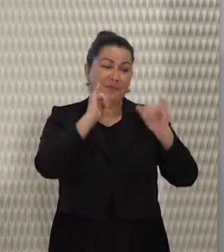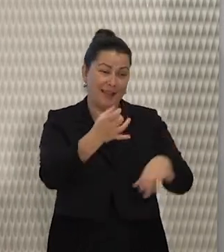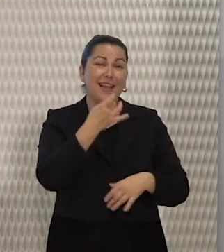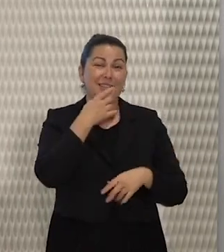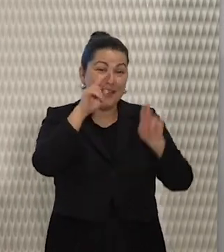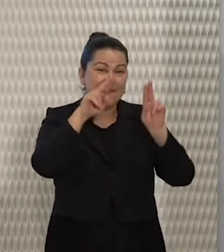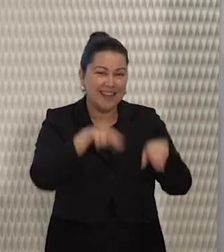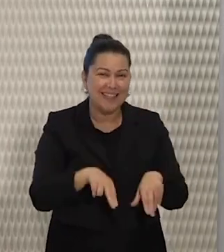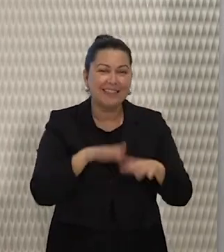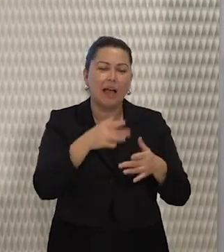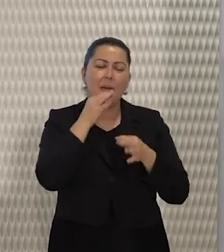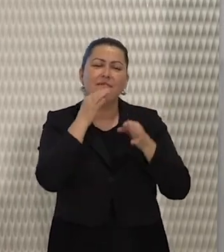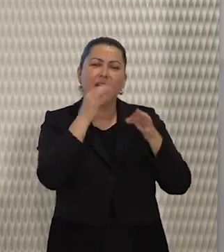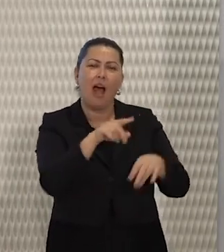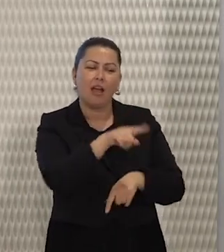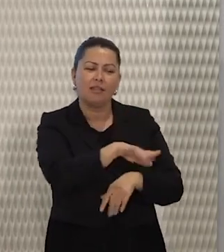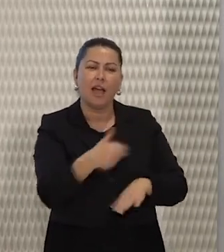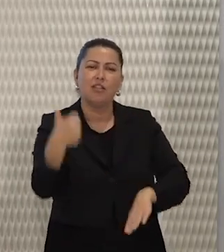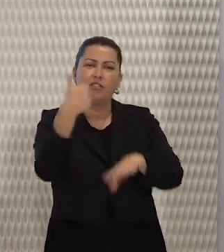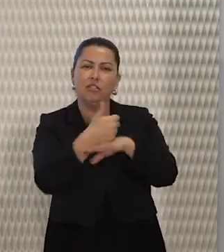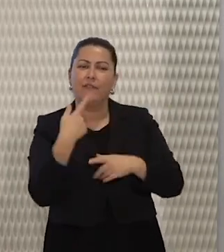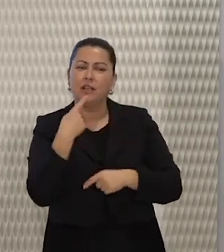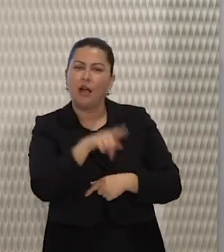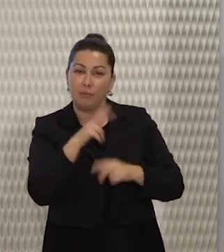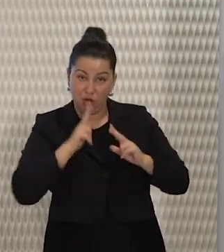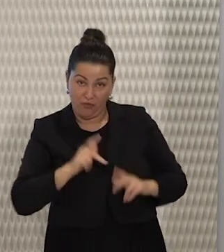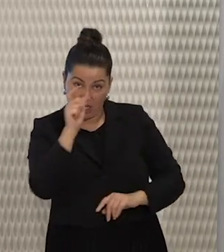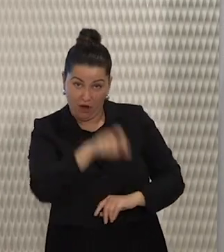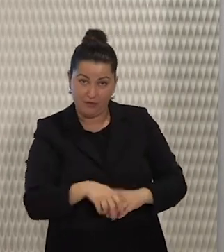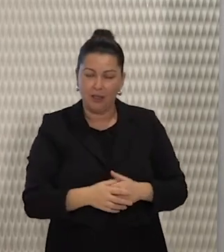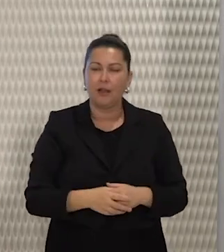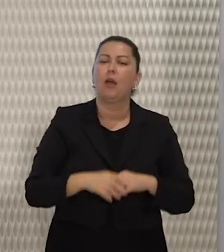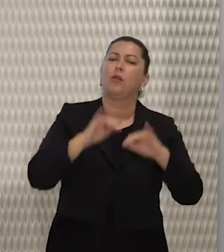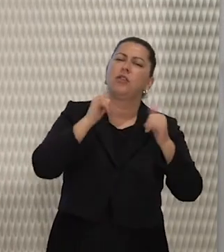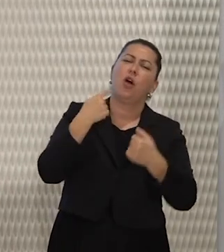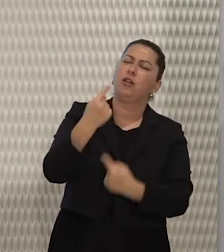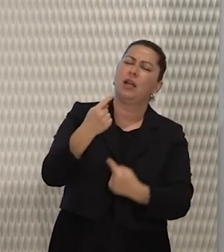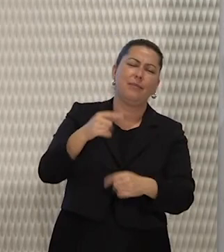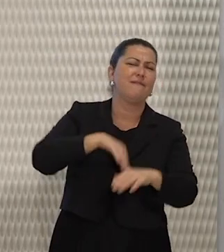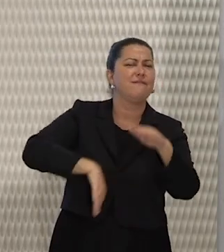es. Du, und was sagt der Chef? Ist er zufrieden mit dir? Ja, der